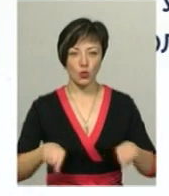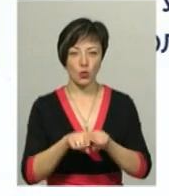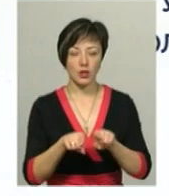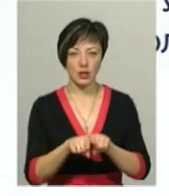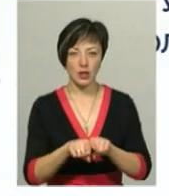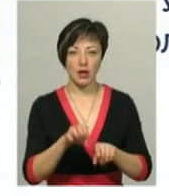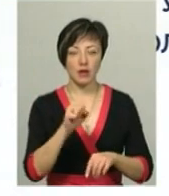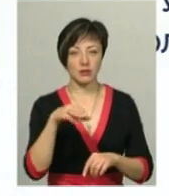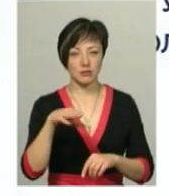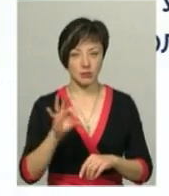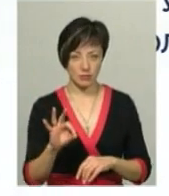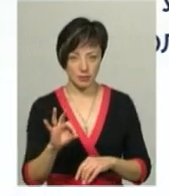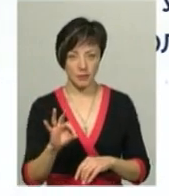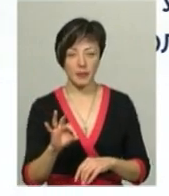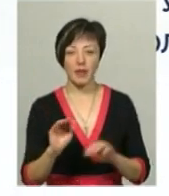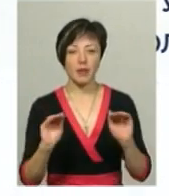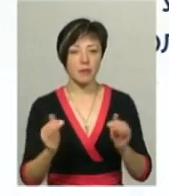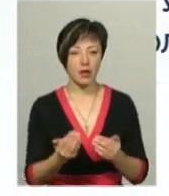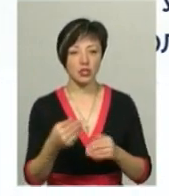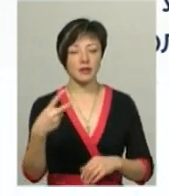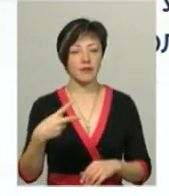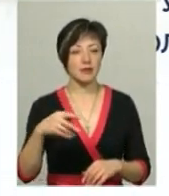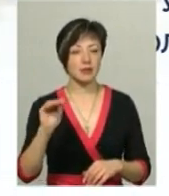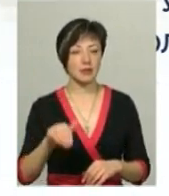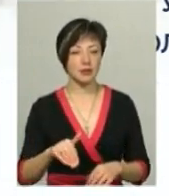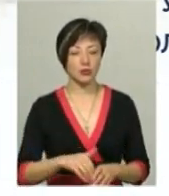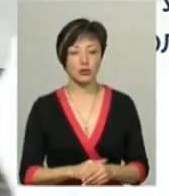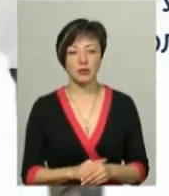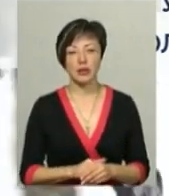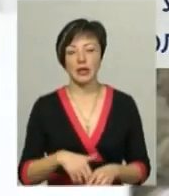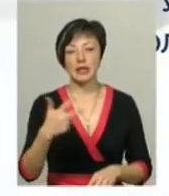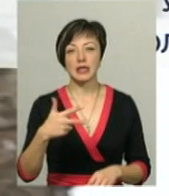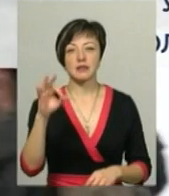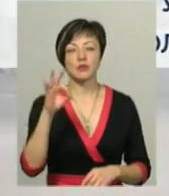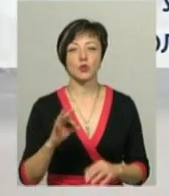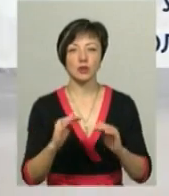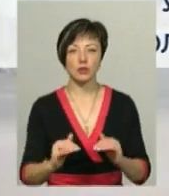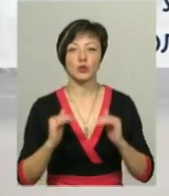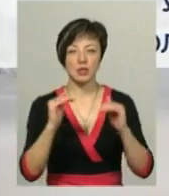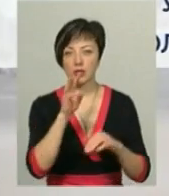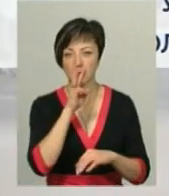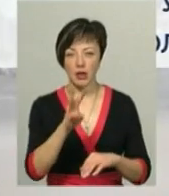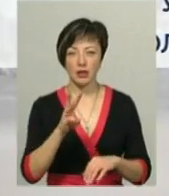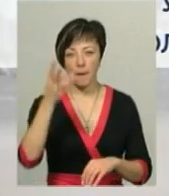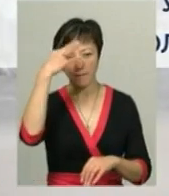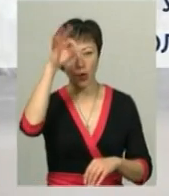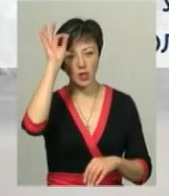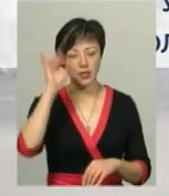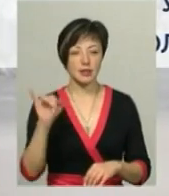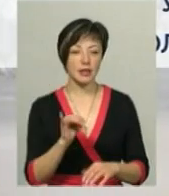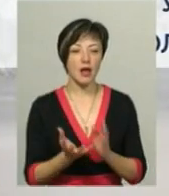проведення операції об'єднаних сил, не менш як 20 тисяч. На 30% зростає також зарплата поліцейських